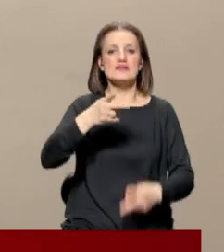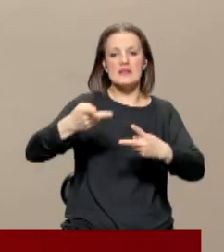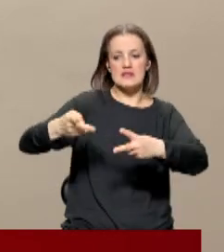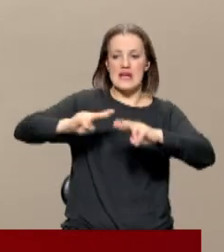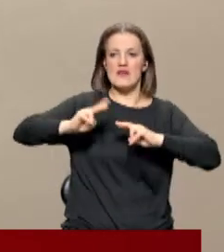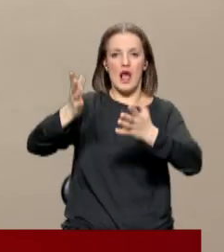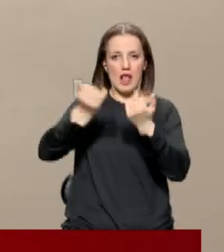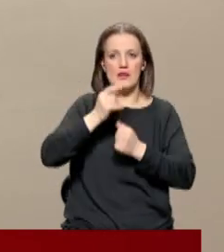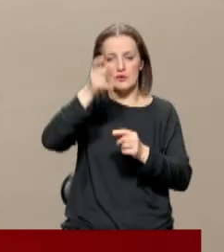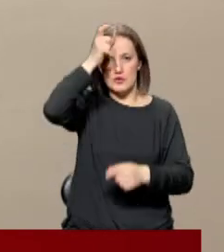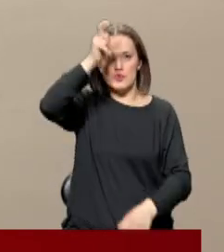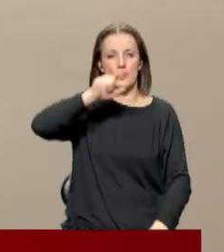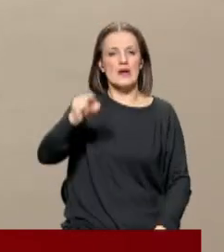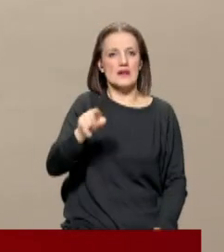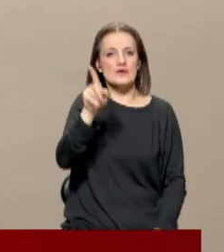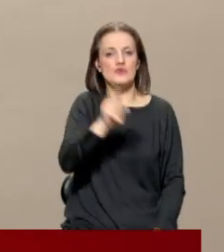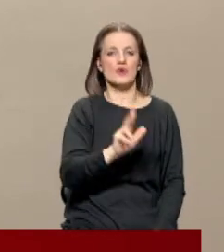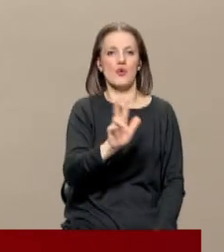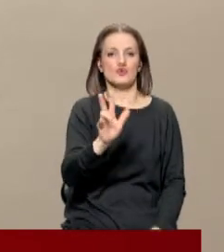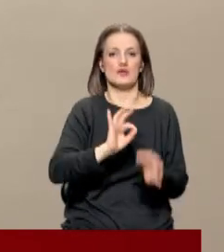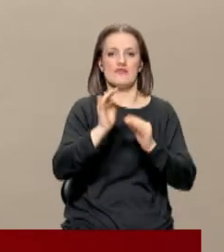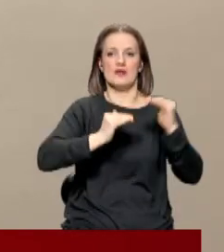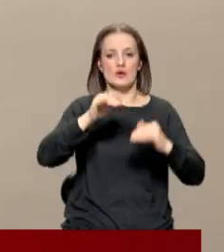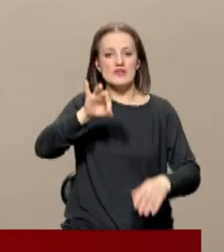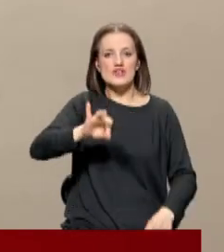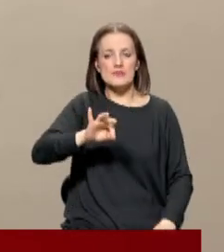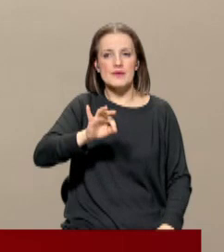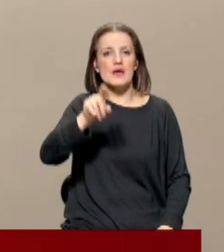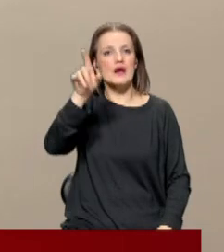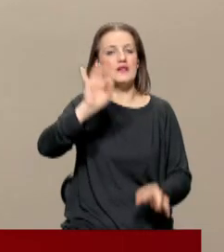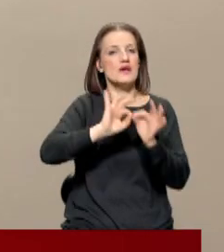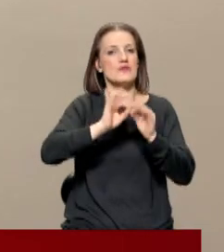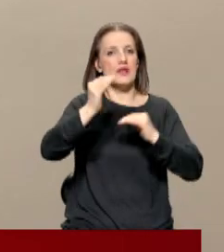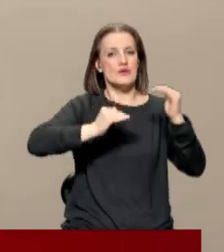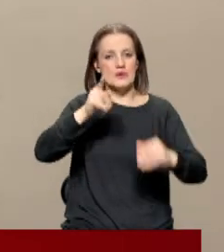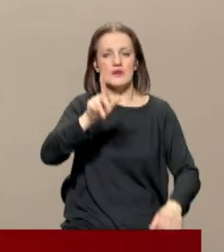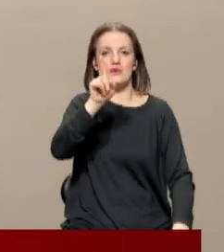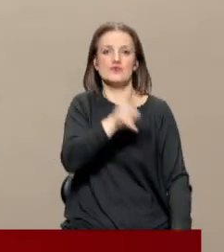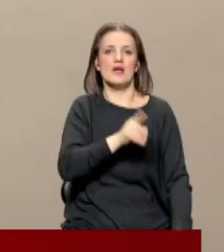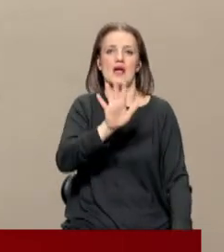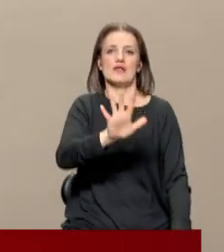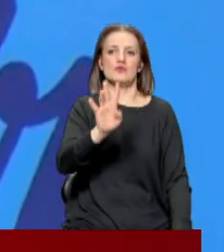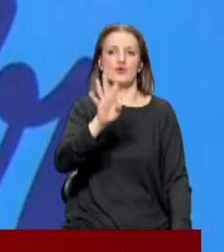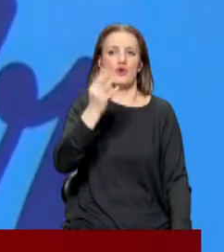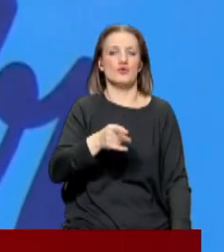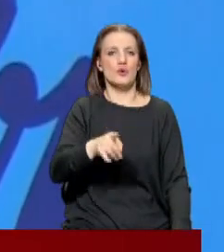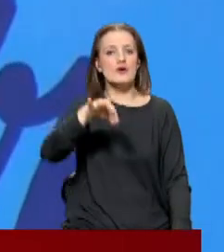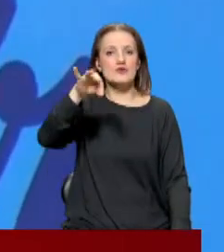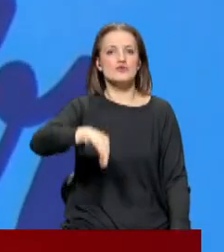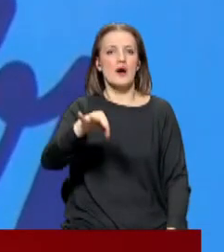devraldığınız Türkiye'de enflasyon %30'du. Şu anda tüketici enflasyonu %54, üretici enflasyonu %105 oldu. Şu